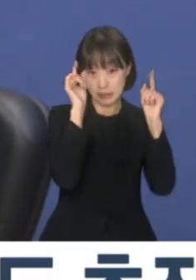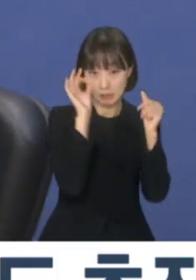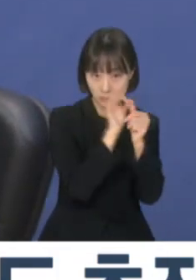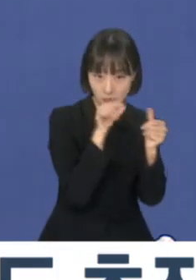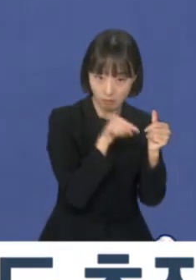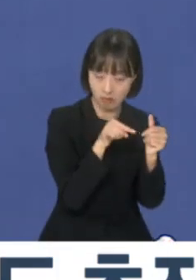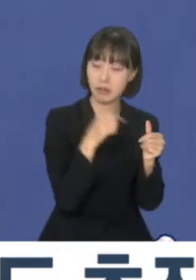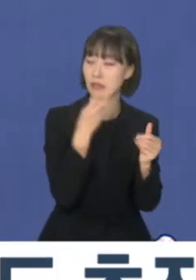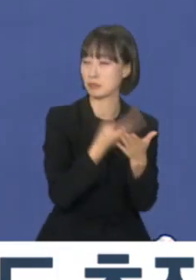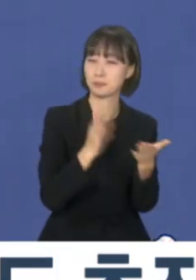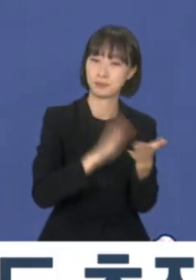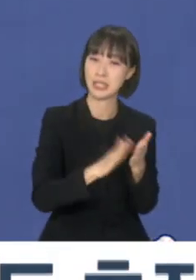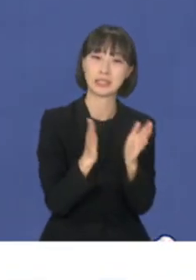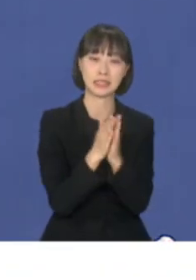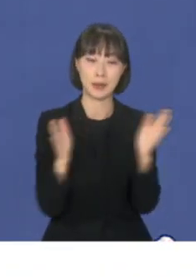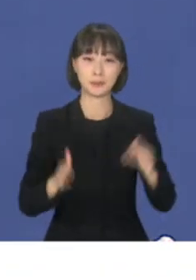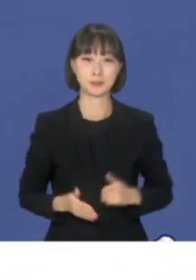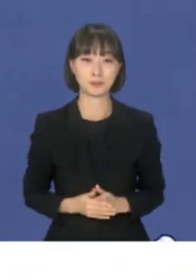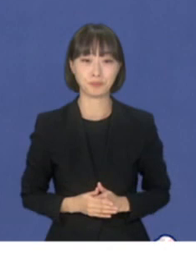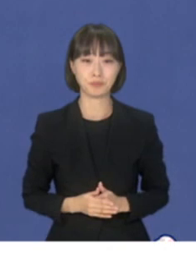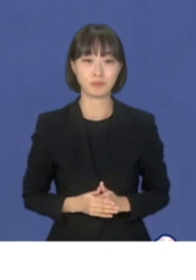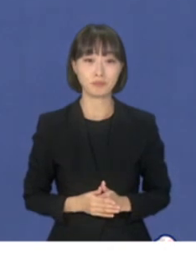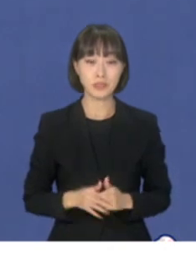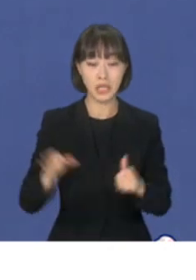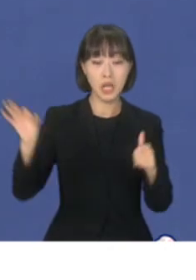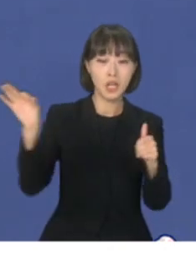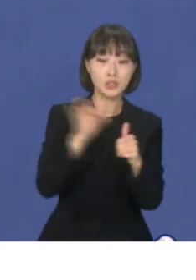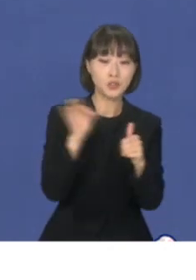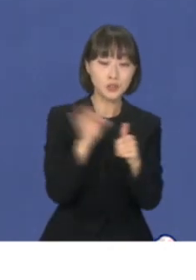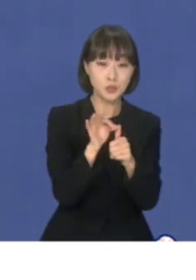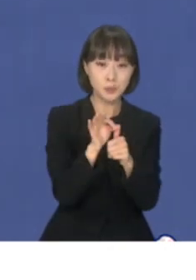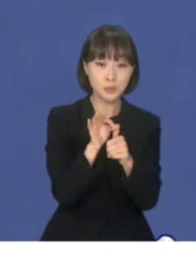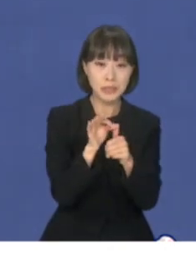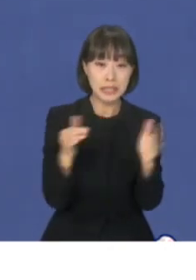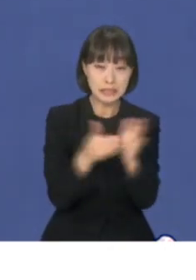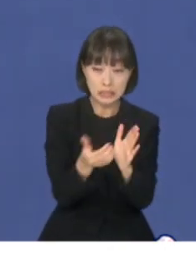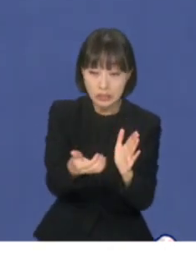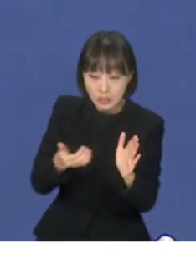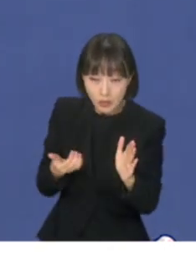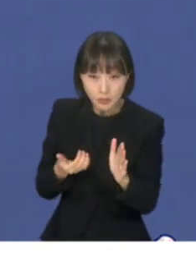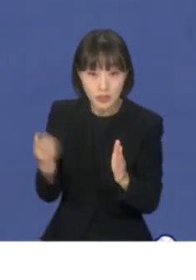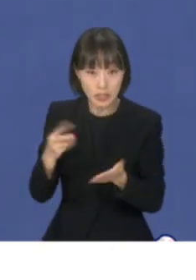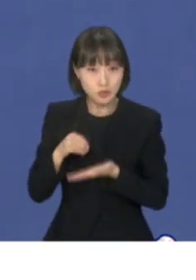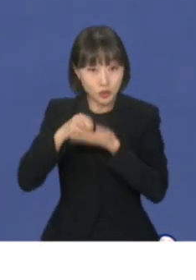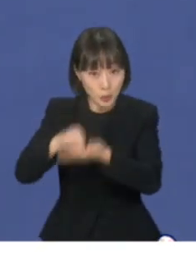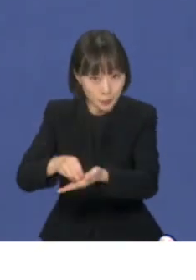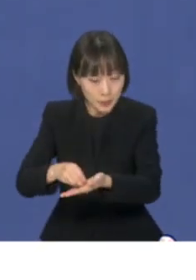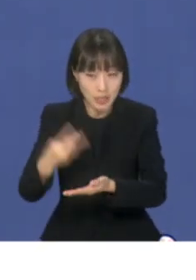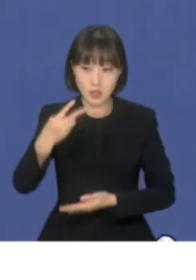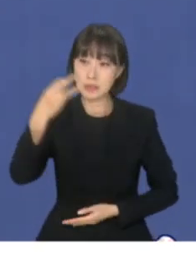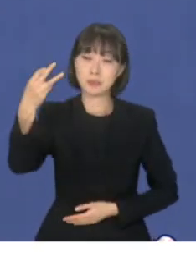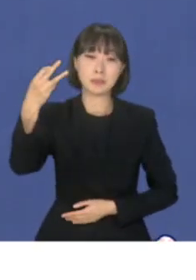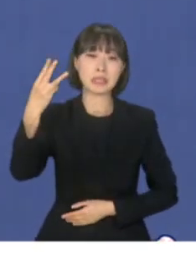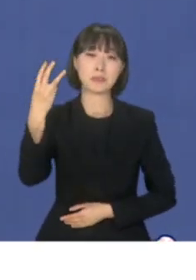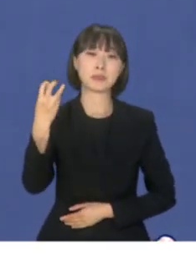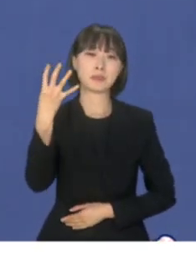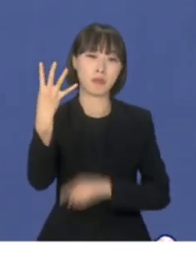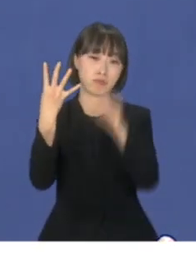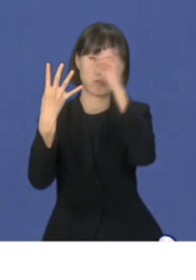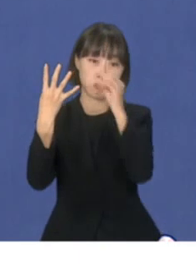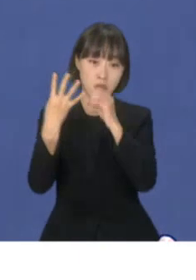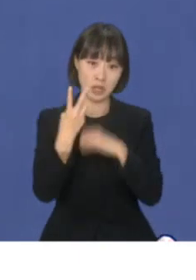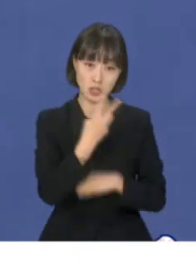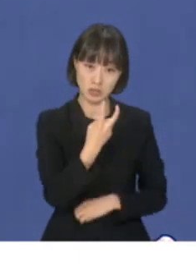대상입니다. 수급기간 종료 이전에 재취업한 사람의 비중은 2013년 약 34%에서